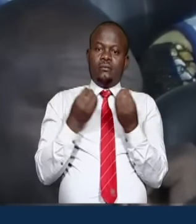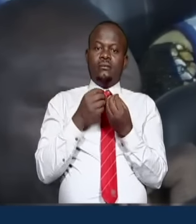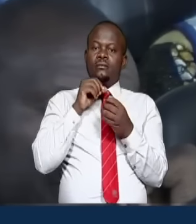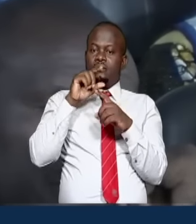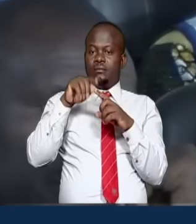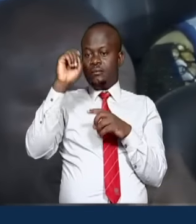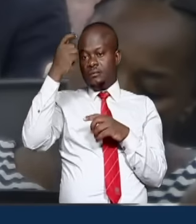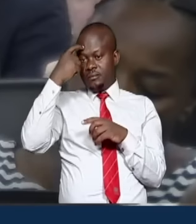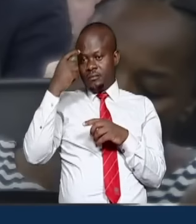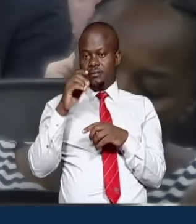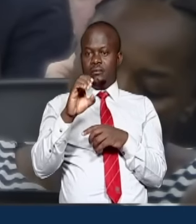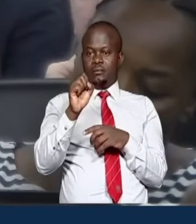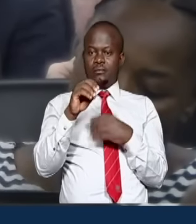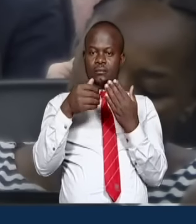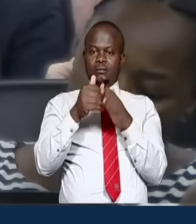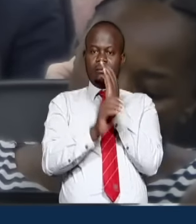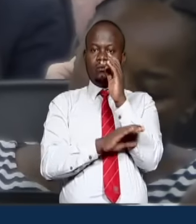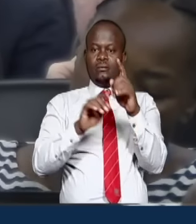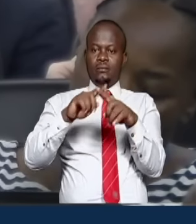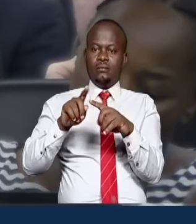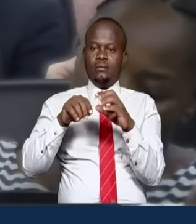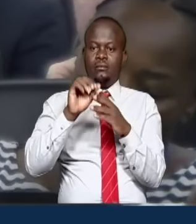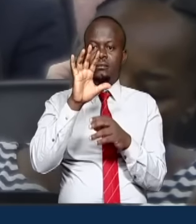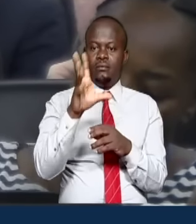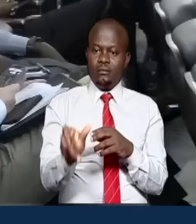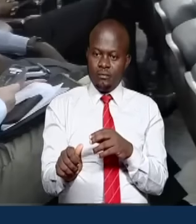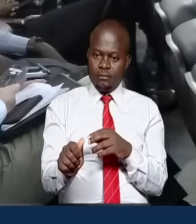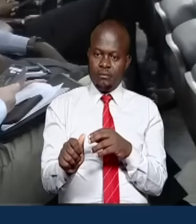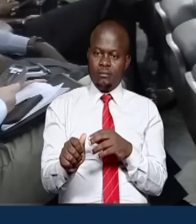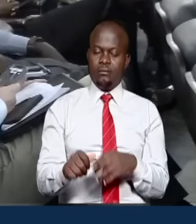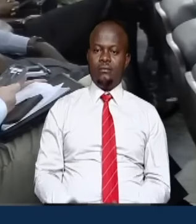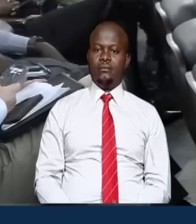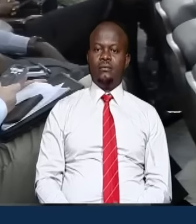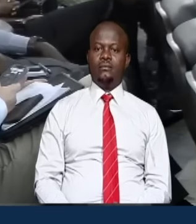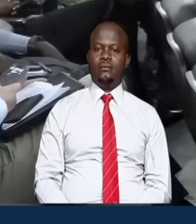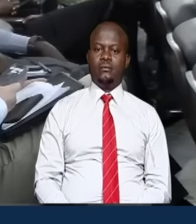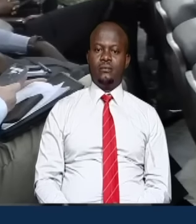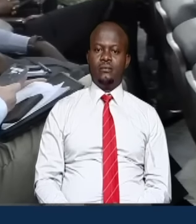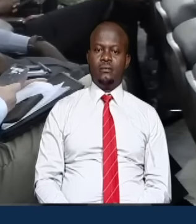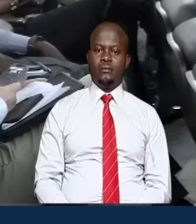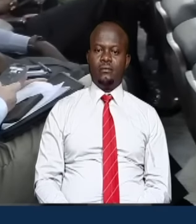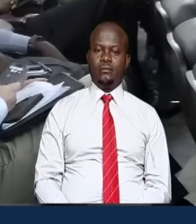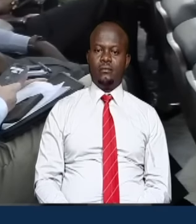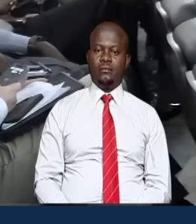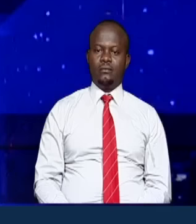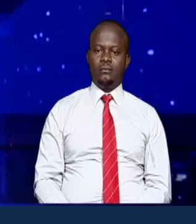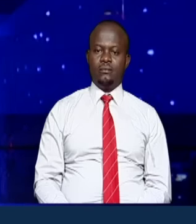kuri leta na sosiyete sivile mu bihugu bitandukanye bya Afrika. Placide Nyicuti, i Kigali.